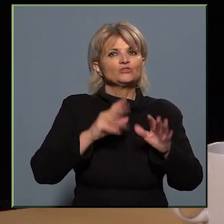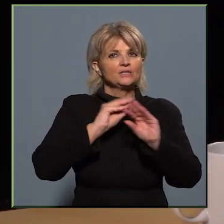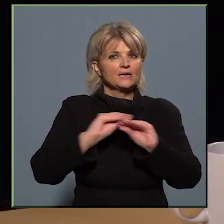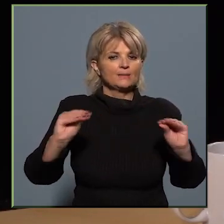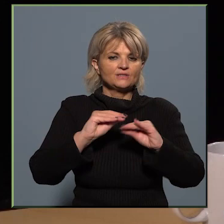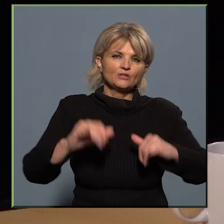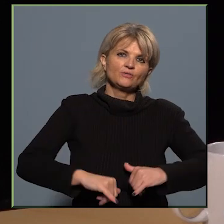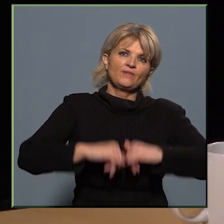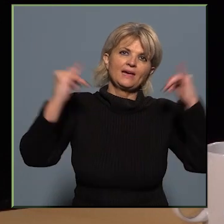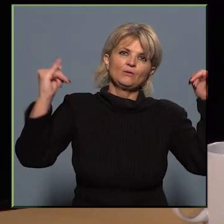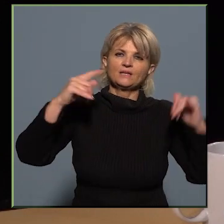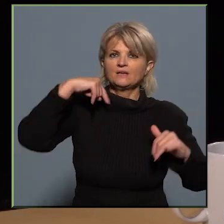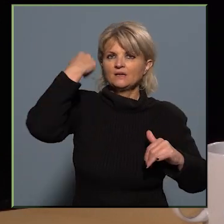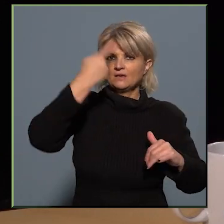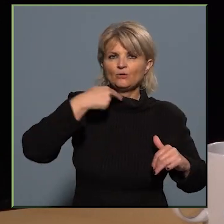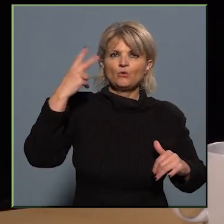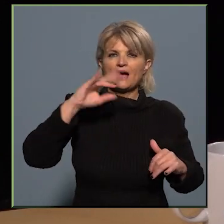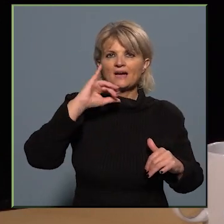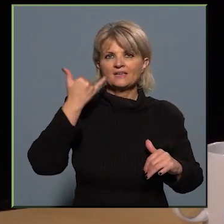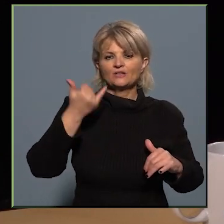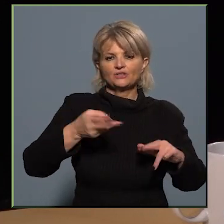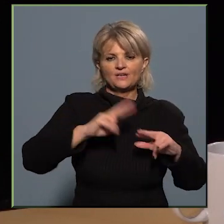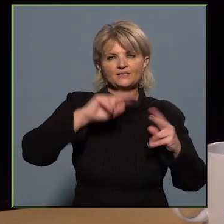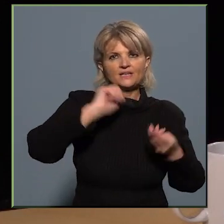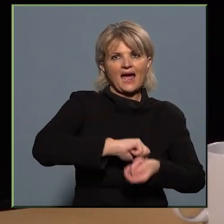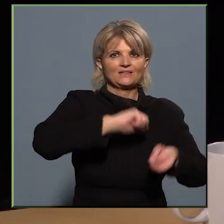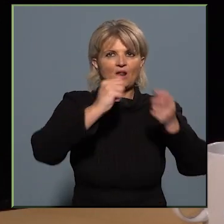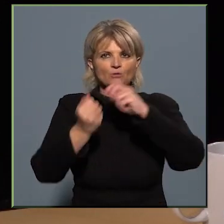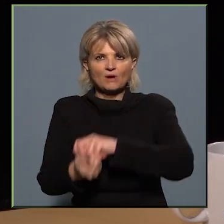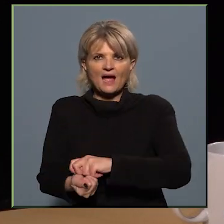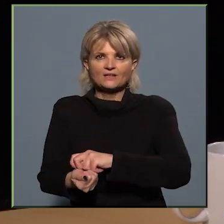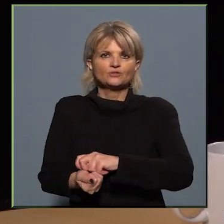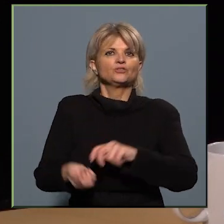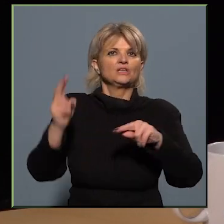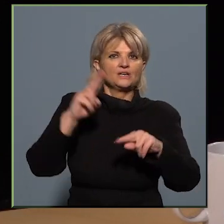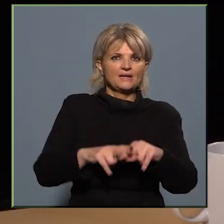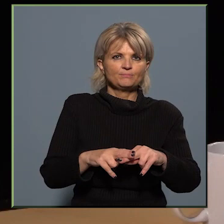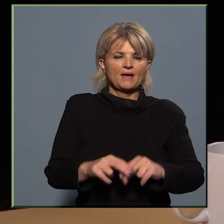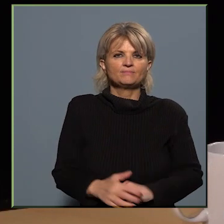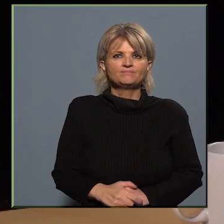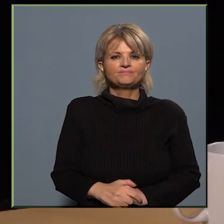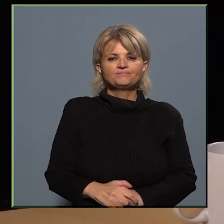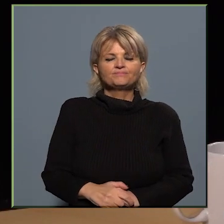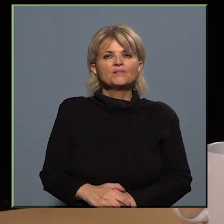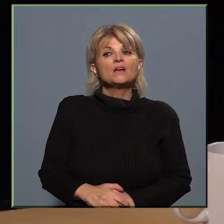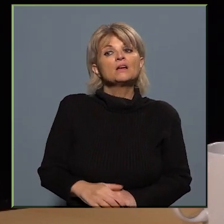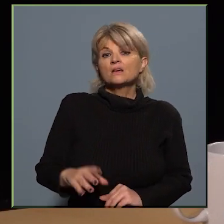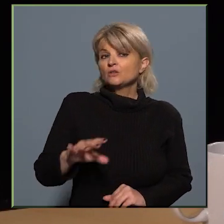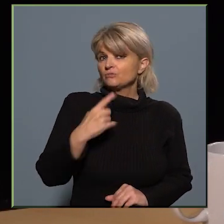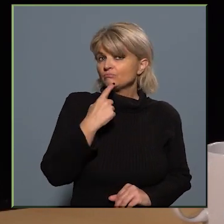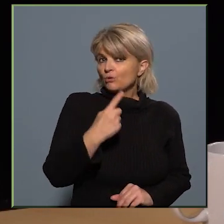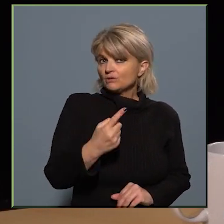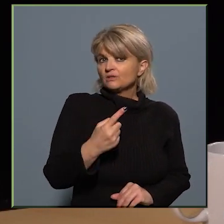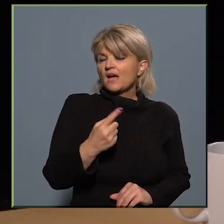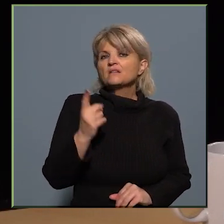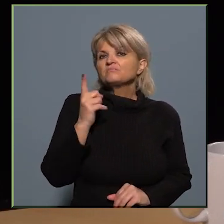föl. Az OK-i és rendszer átalakulása az úgy tűnik, hogy rendben. Amit viszont megfogalmaztak,